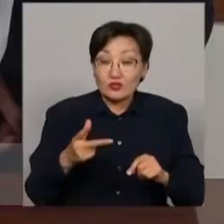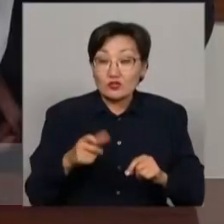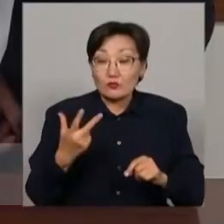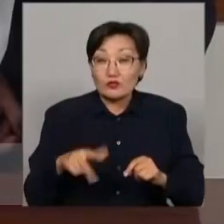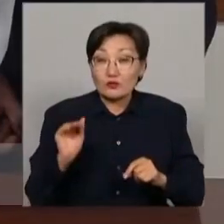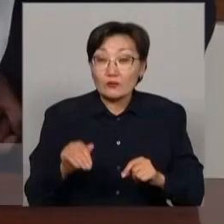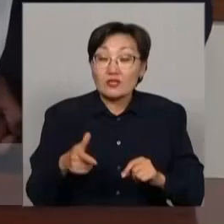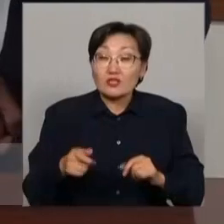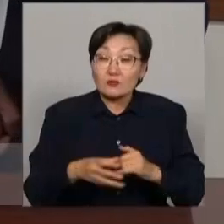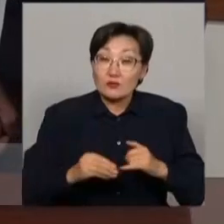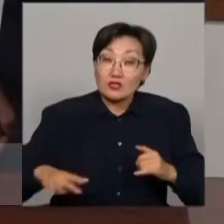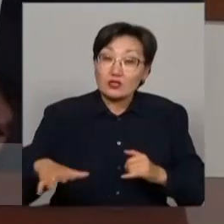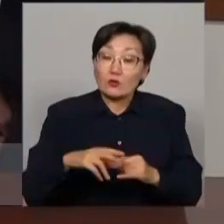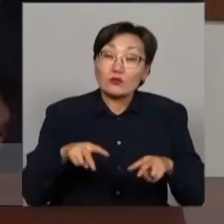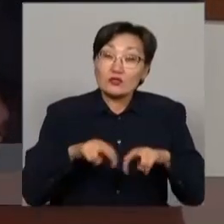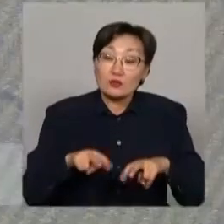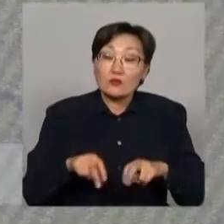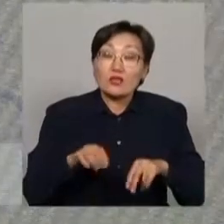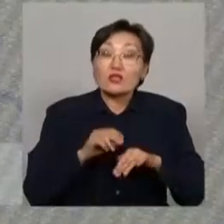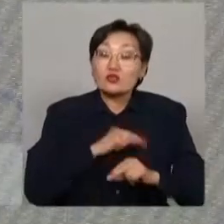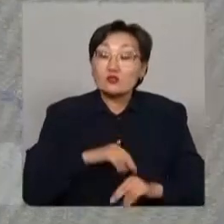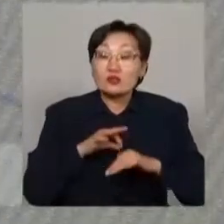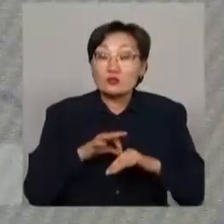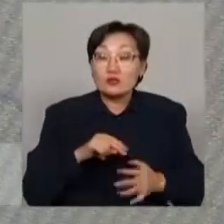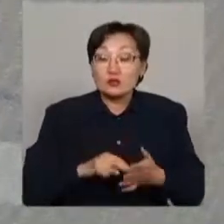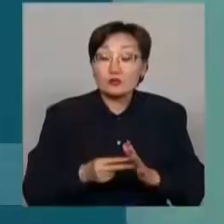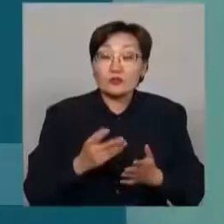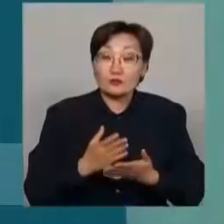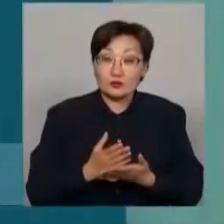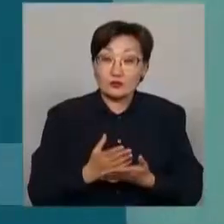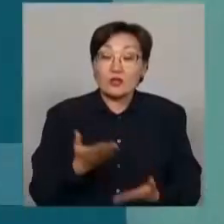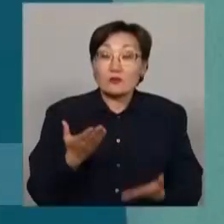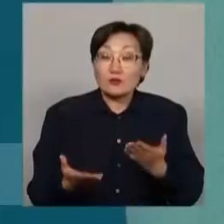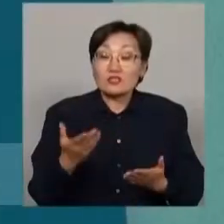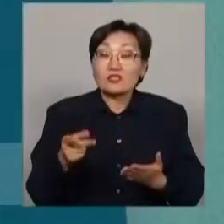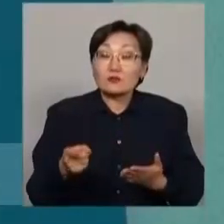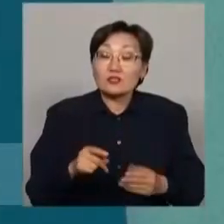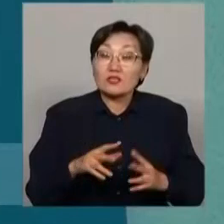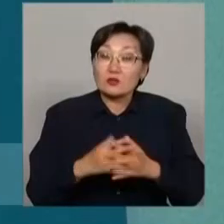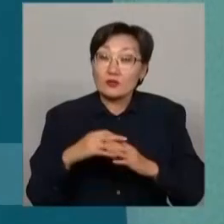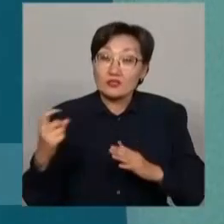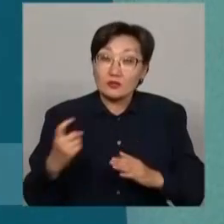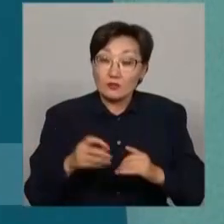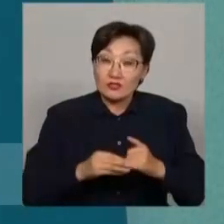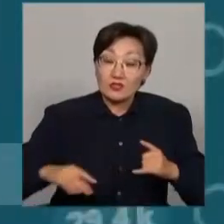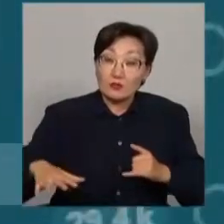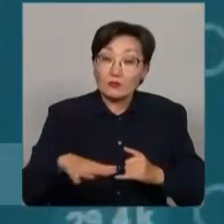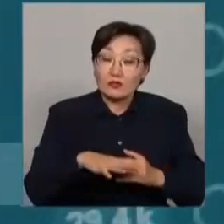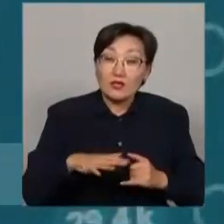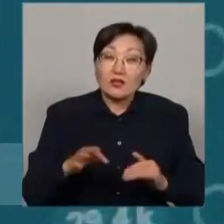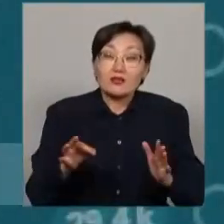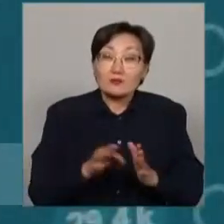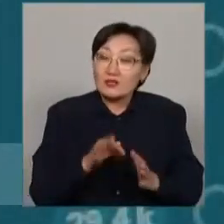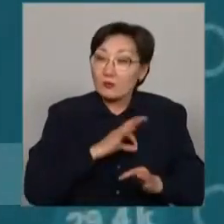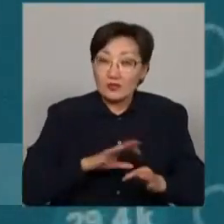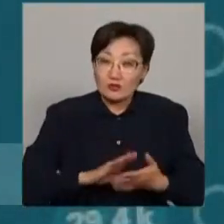333 мың гектар учаскеге мониторинг және тексеру жұмыстарын жүргізуді жоспарлап отыр. Егер ондағы шаруа қожалары аумақты нысаналы мақсатта